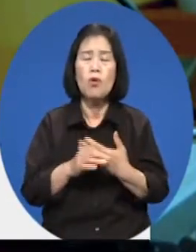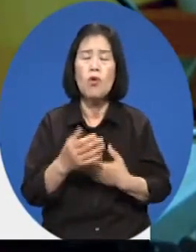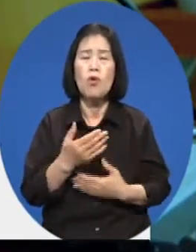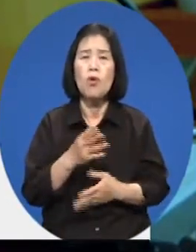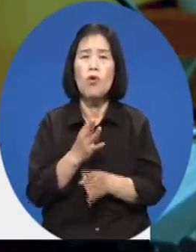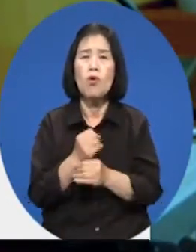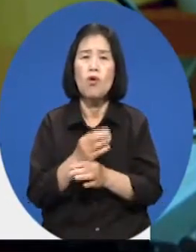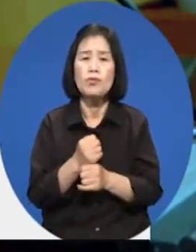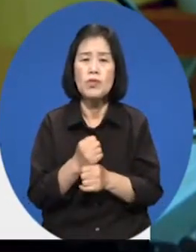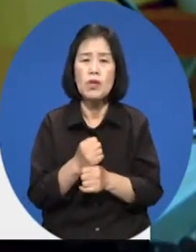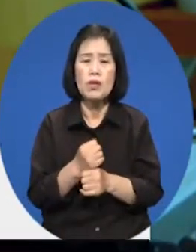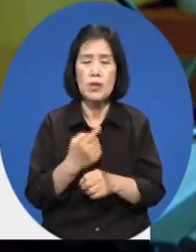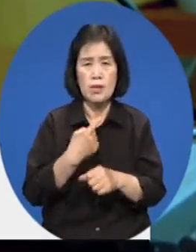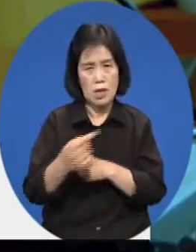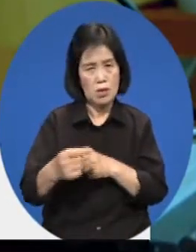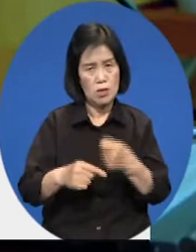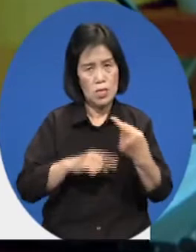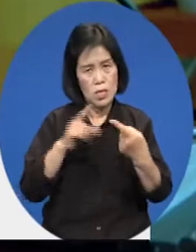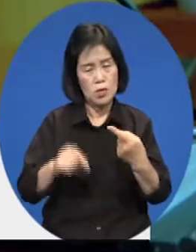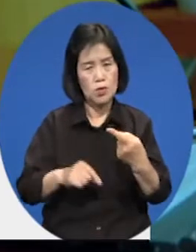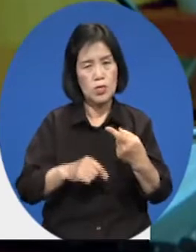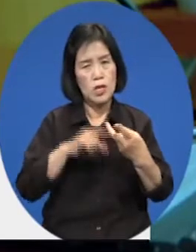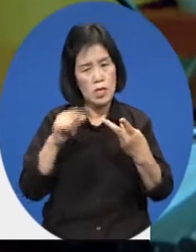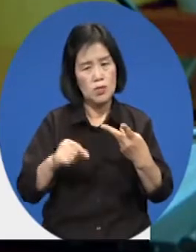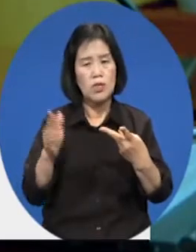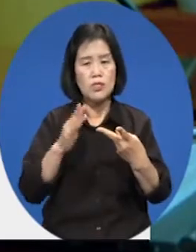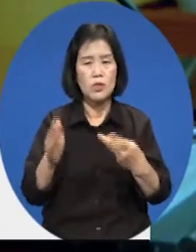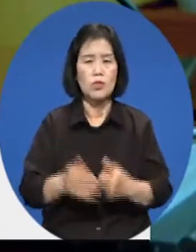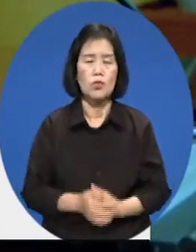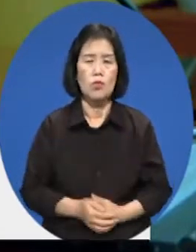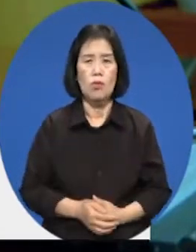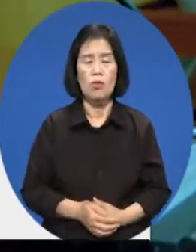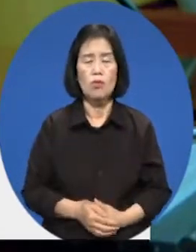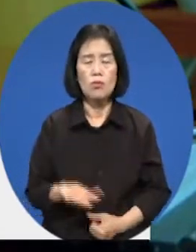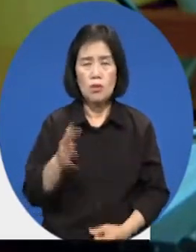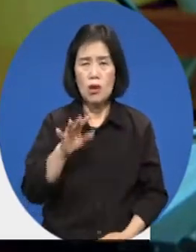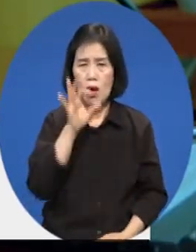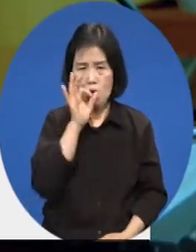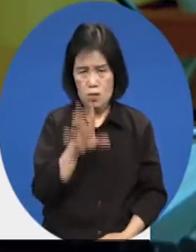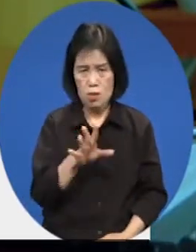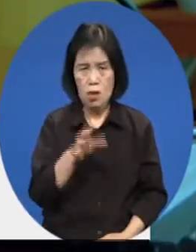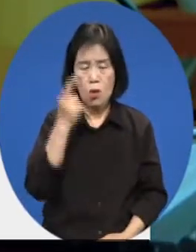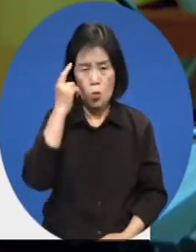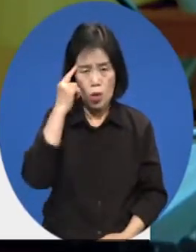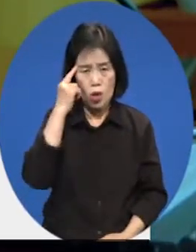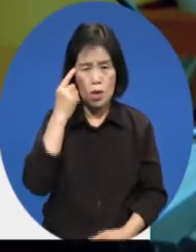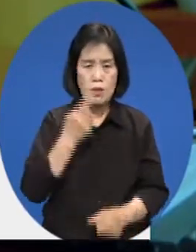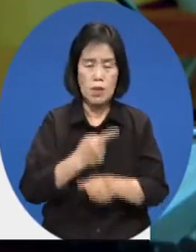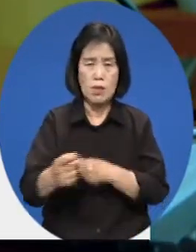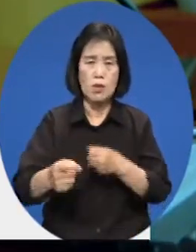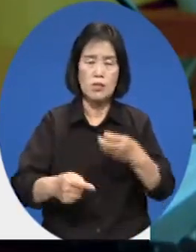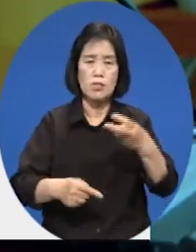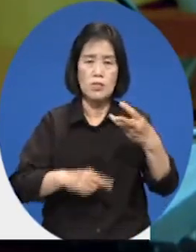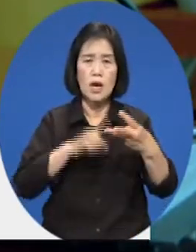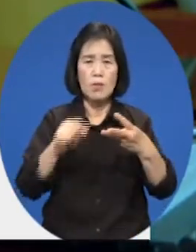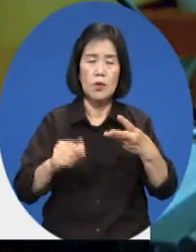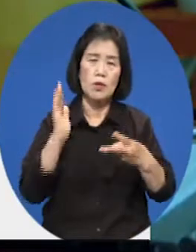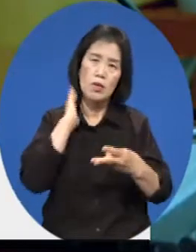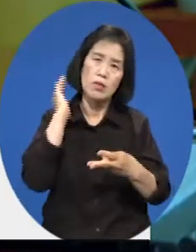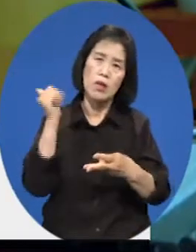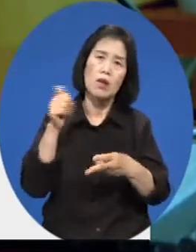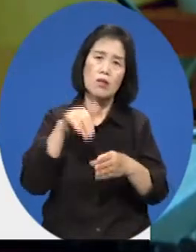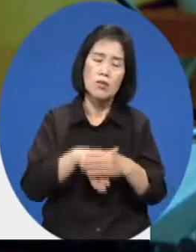그러면 대개들 지금 내년 1월이나 2월을 얘기를 해요. 근데 절대 안 됩니다. 왜냐하면 내년에 3월 달에 대선이